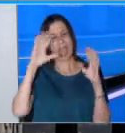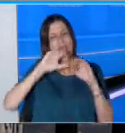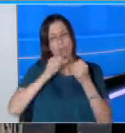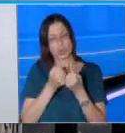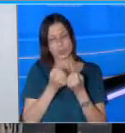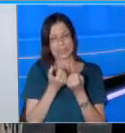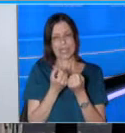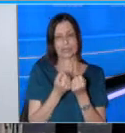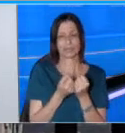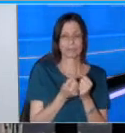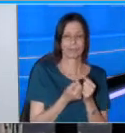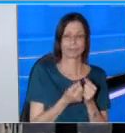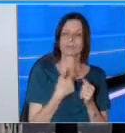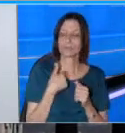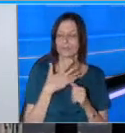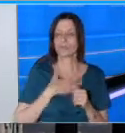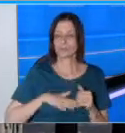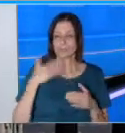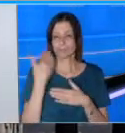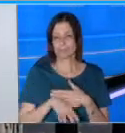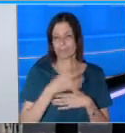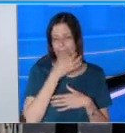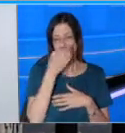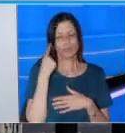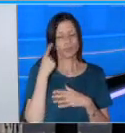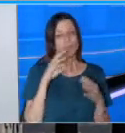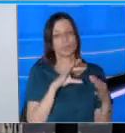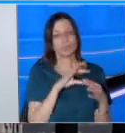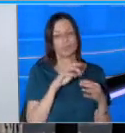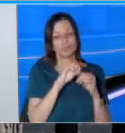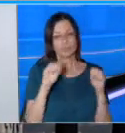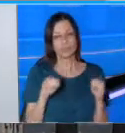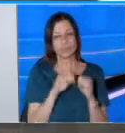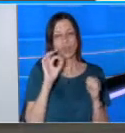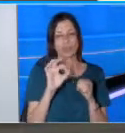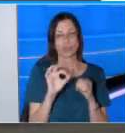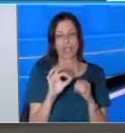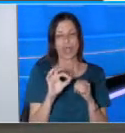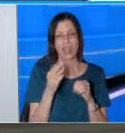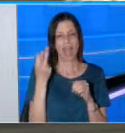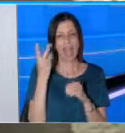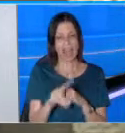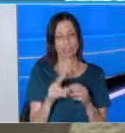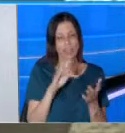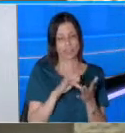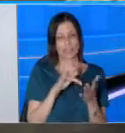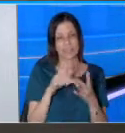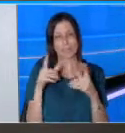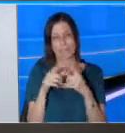רון, אני רוצה לסיום לשאול אותך, כי אנחנו שומעים את המשפחות של החללים שנמצאים ברצועת עזה,